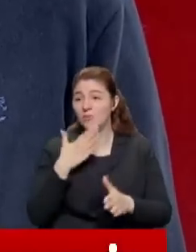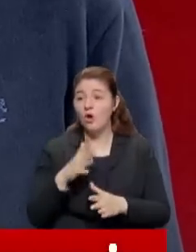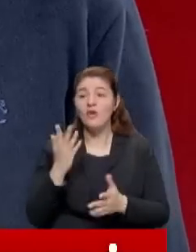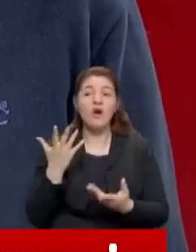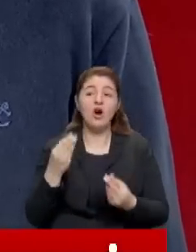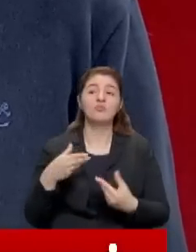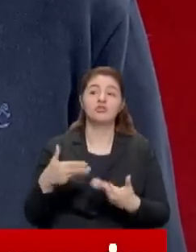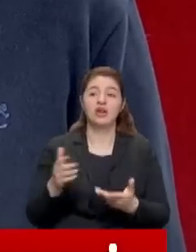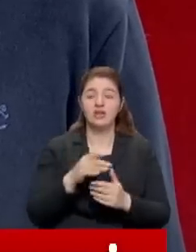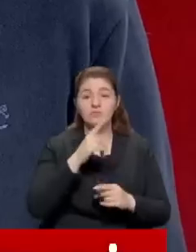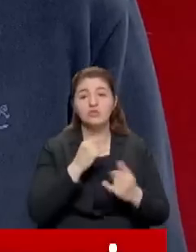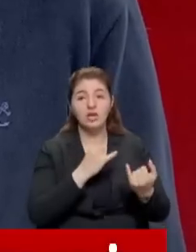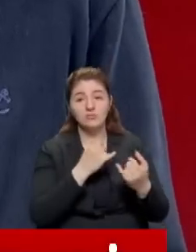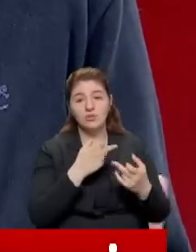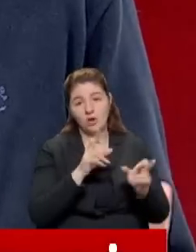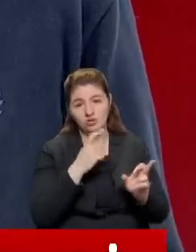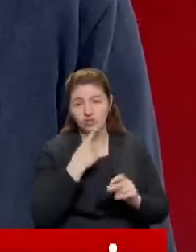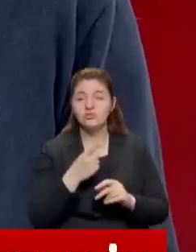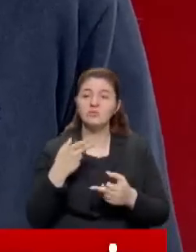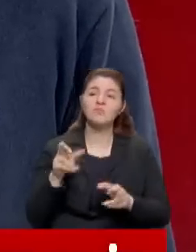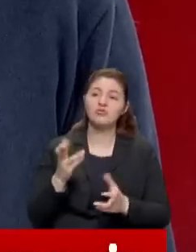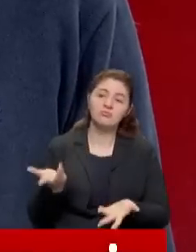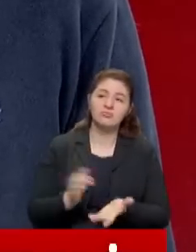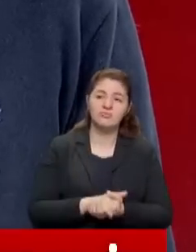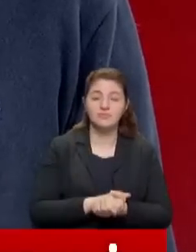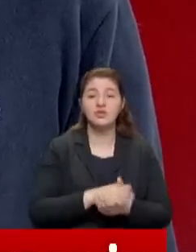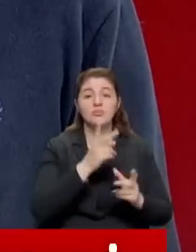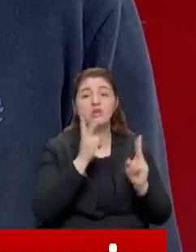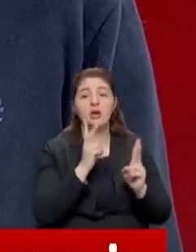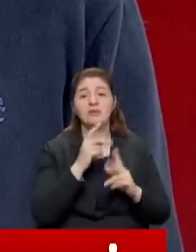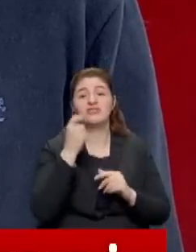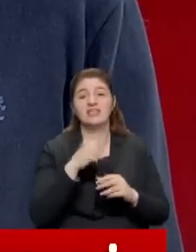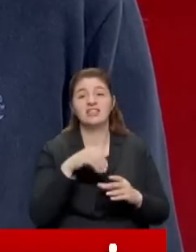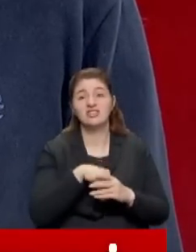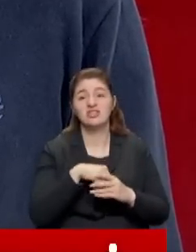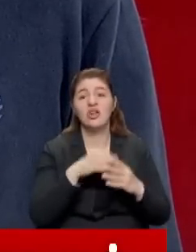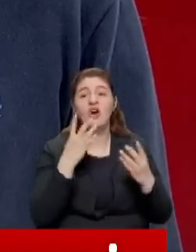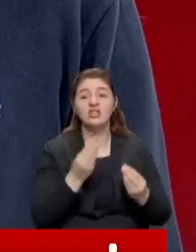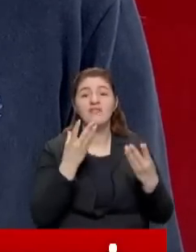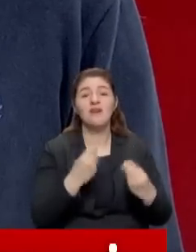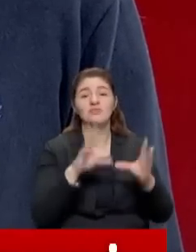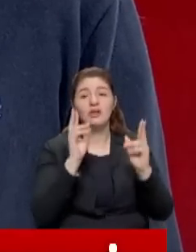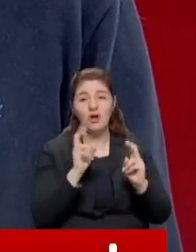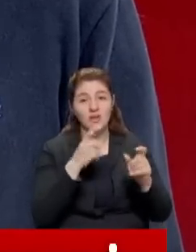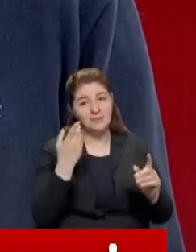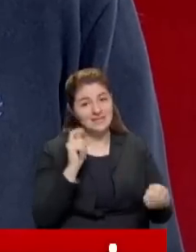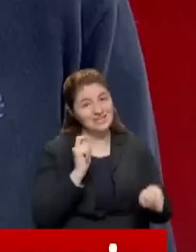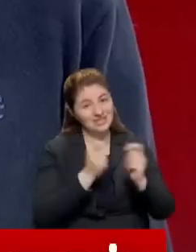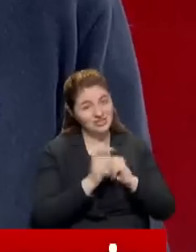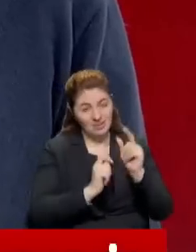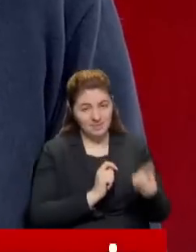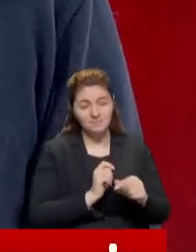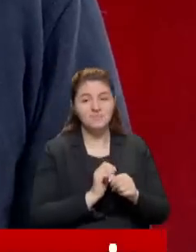ve olmayacak yani. Bu tartışmada boş diyorsunuz. Boş tabii. Şimdi o zaman normal şartlar altında olacak ya da olmayacak konulara bir geçiş yapalım.